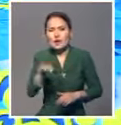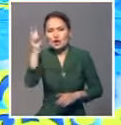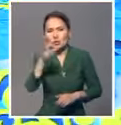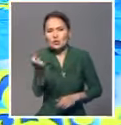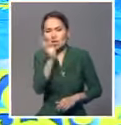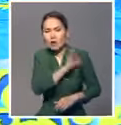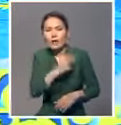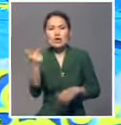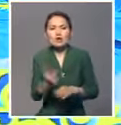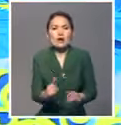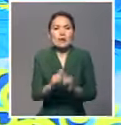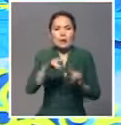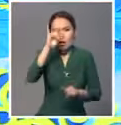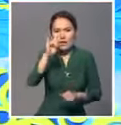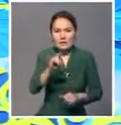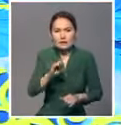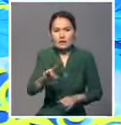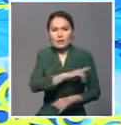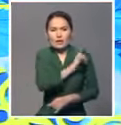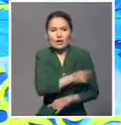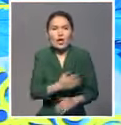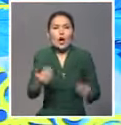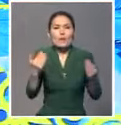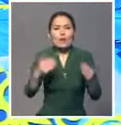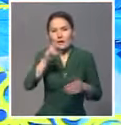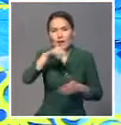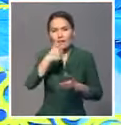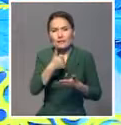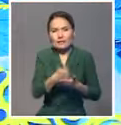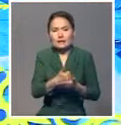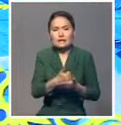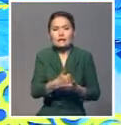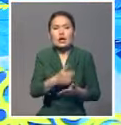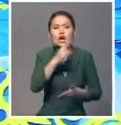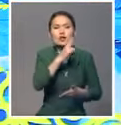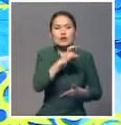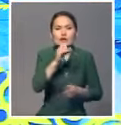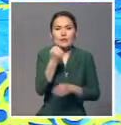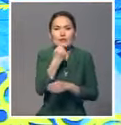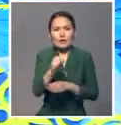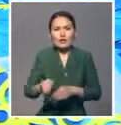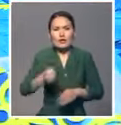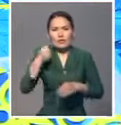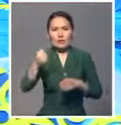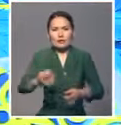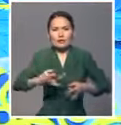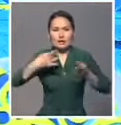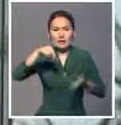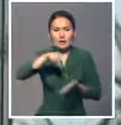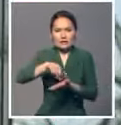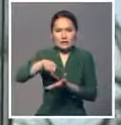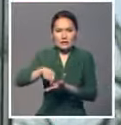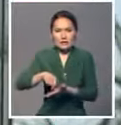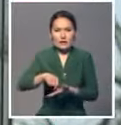жасалып жатқан түрлі бағдарламалардың жемісі дейді бүгін президентті ұлықтау сәтіне қатысқан академиктер мен қоғамдық бірлестік өкілдері.